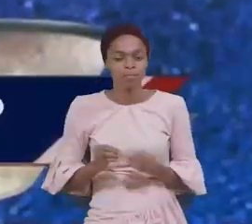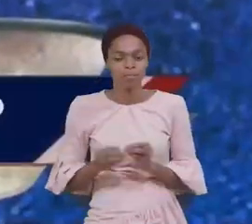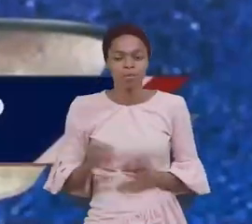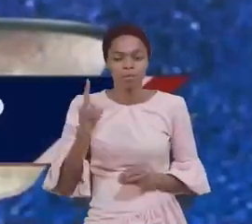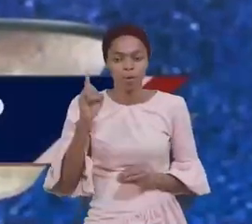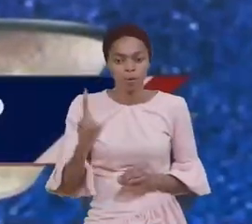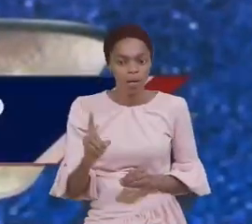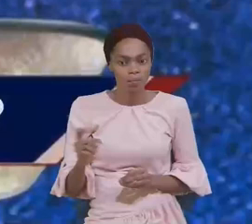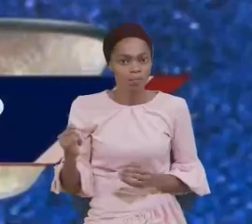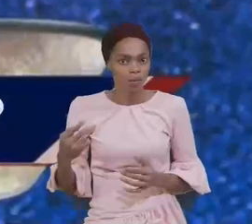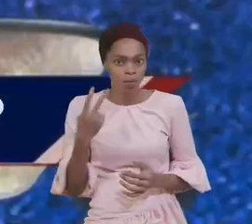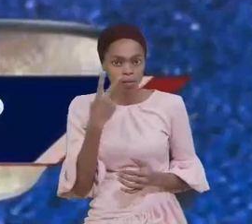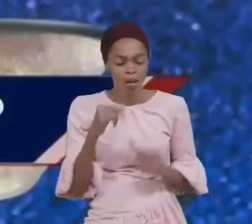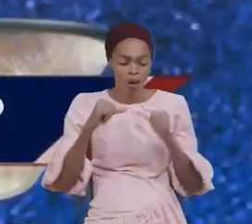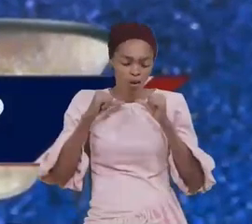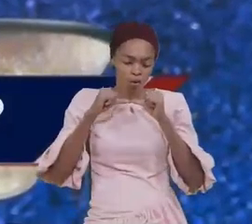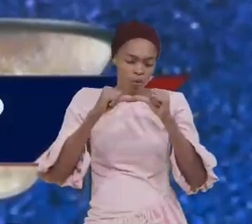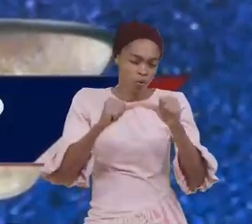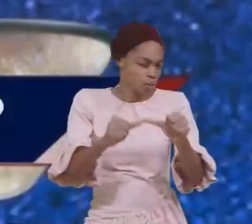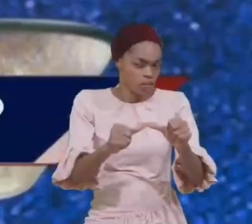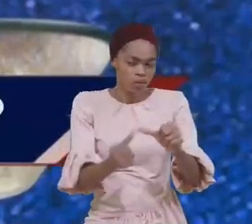allons à la continuation